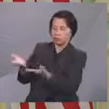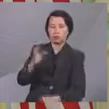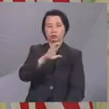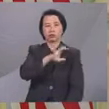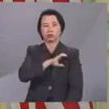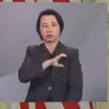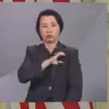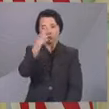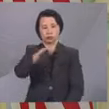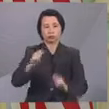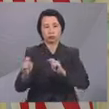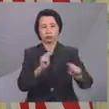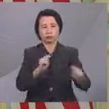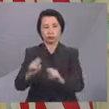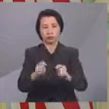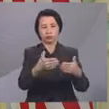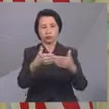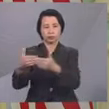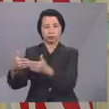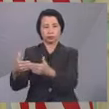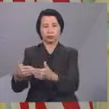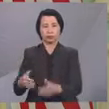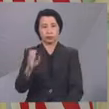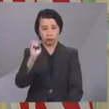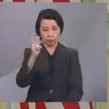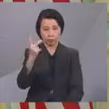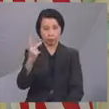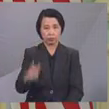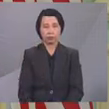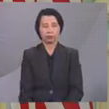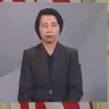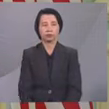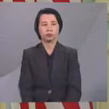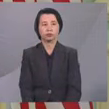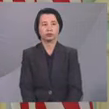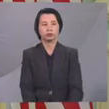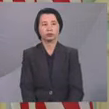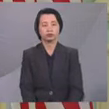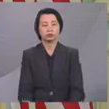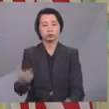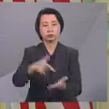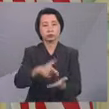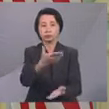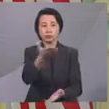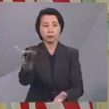polis untuk tindakan seterusnya. Alright? Ada lagi?